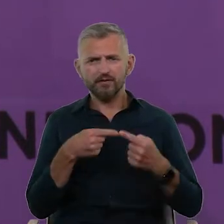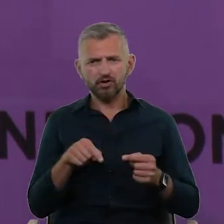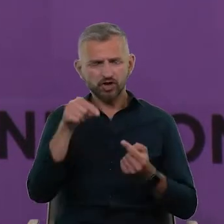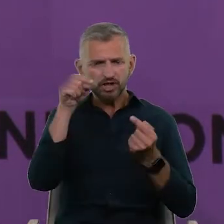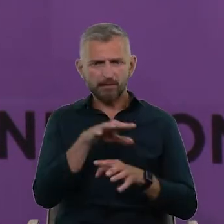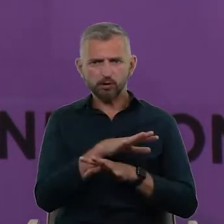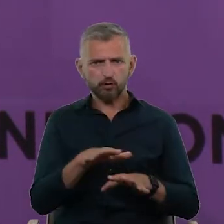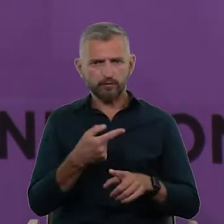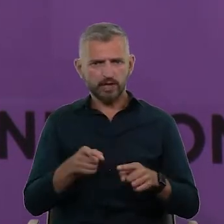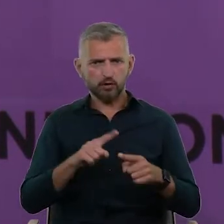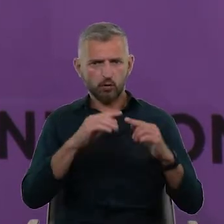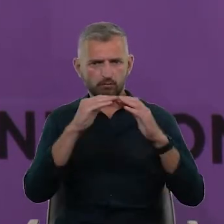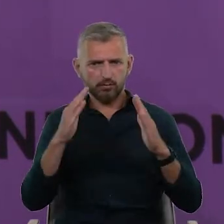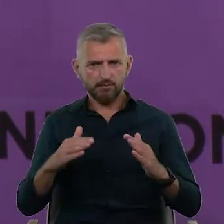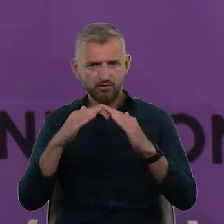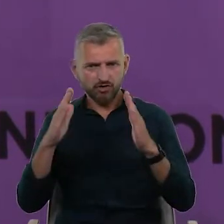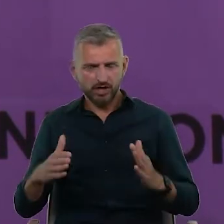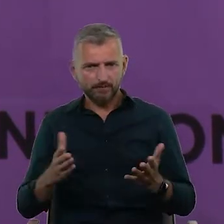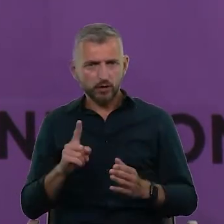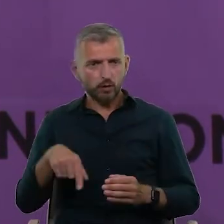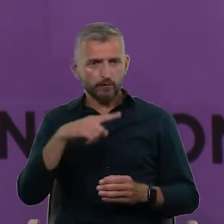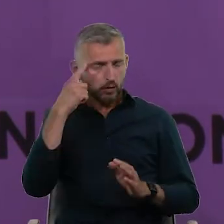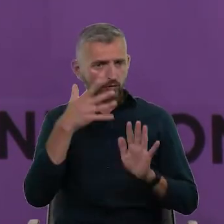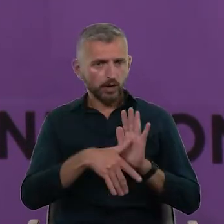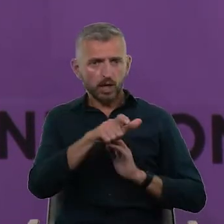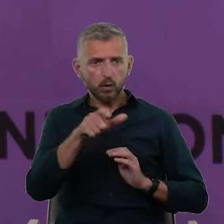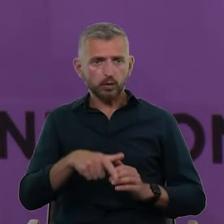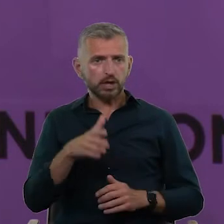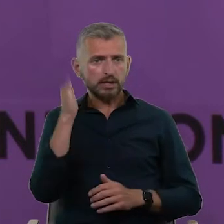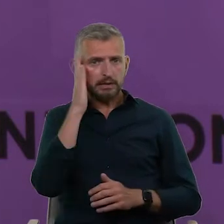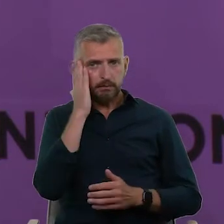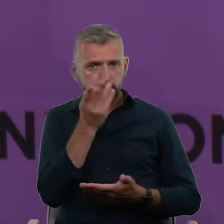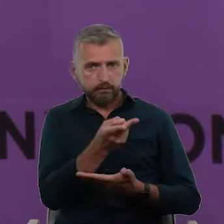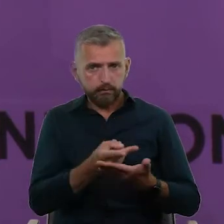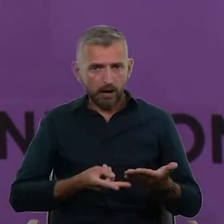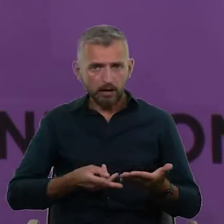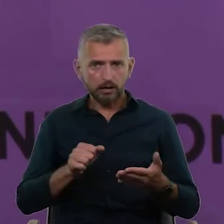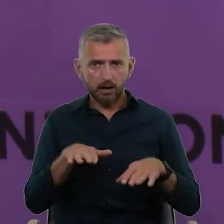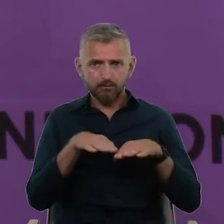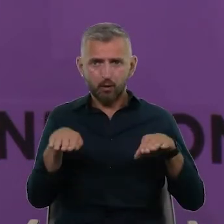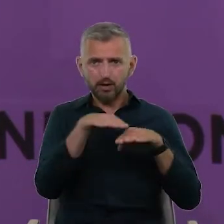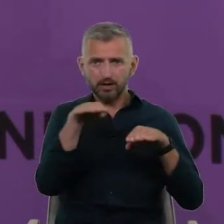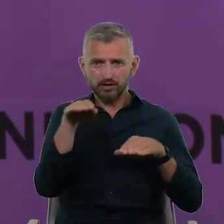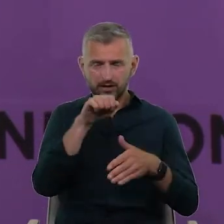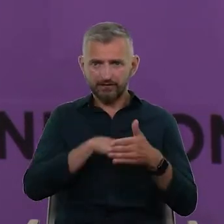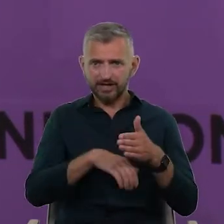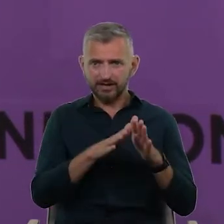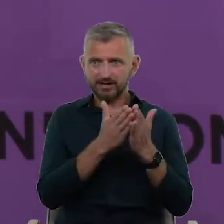цього приміщеннях. Тобто, що ви розуміли, люди спали на поличках від